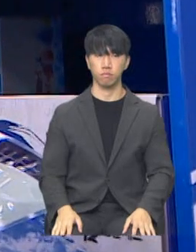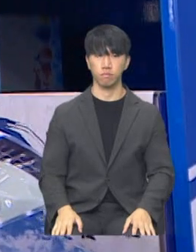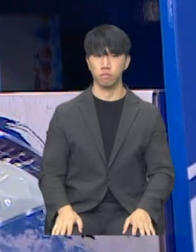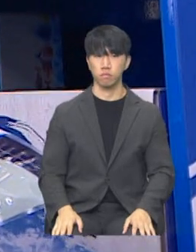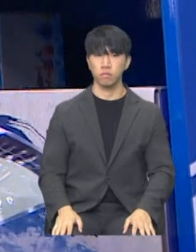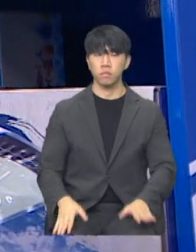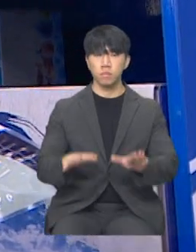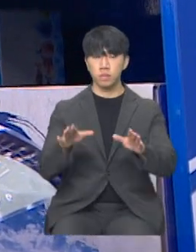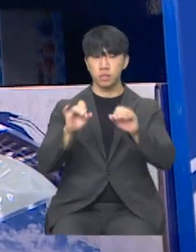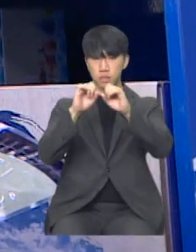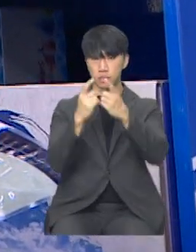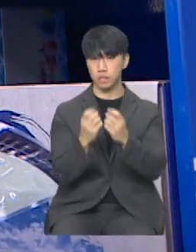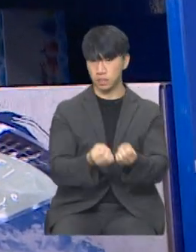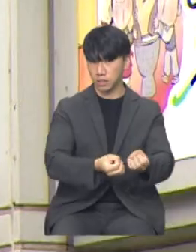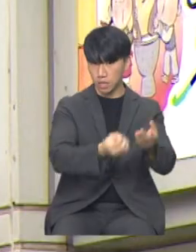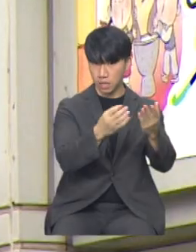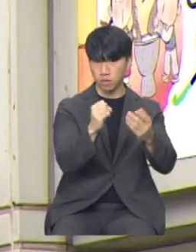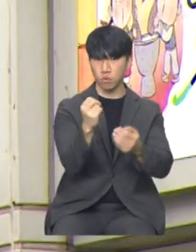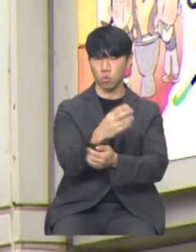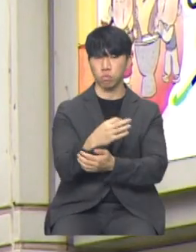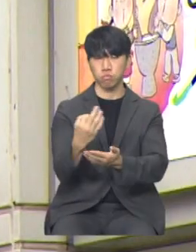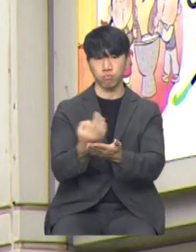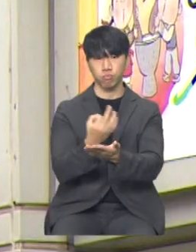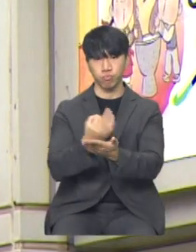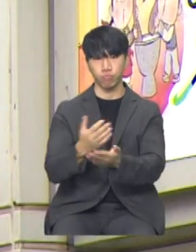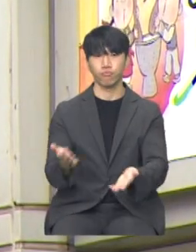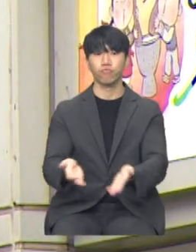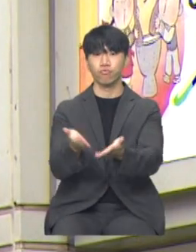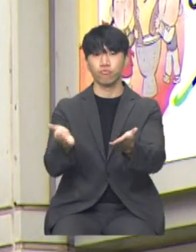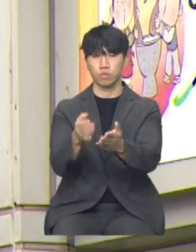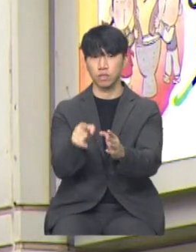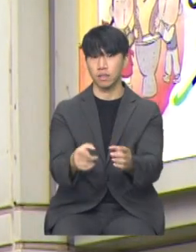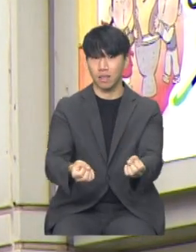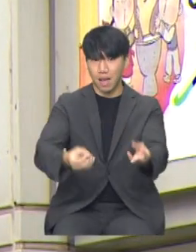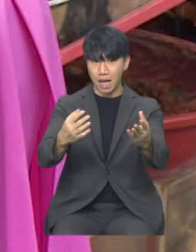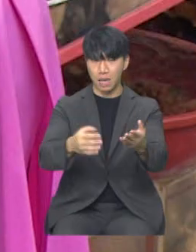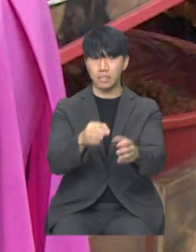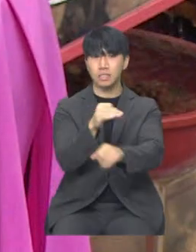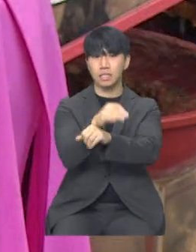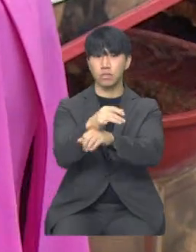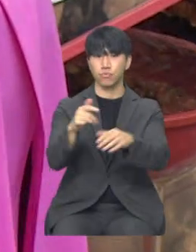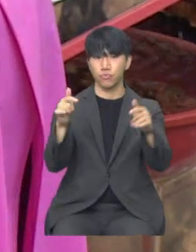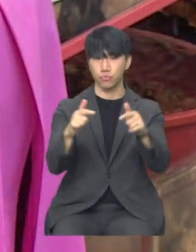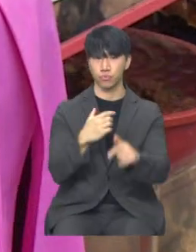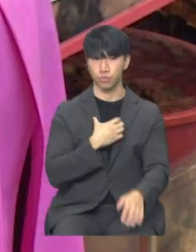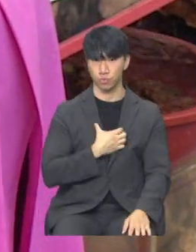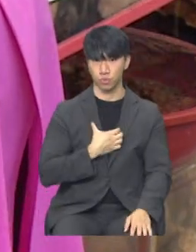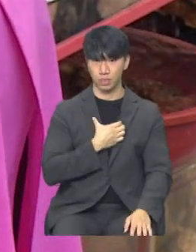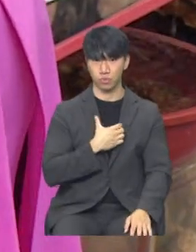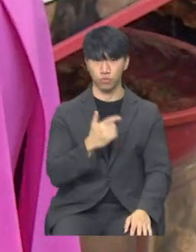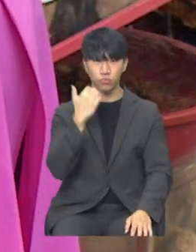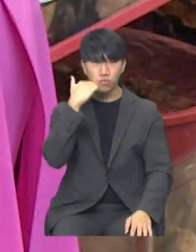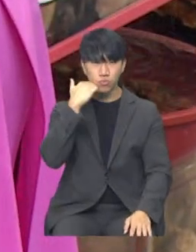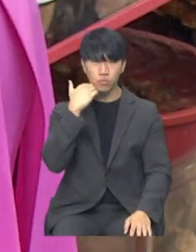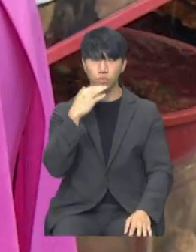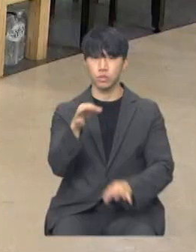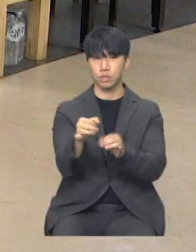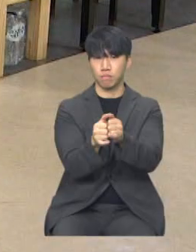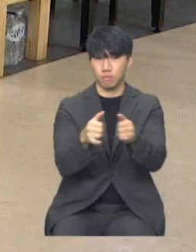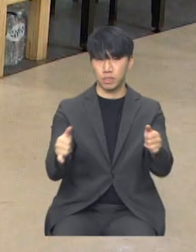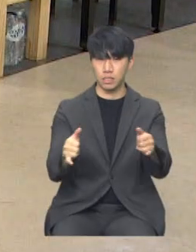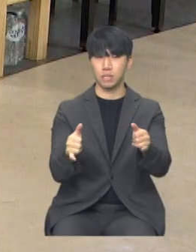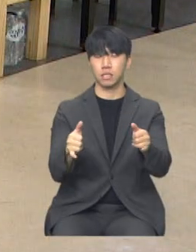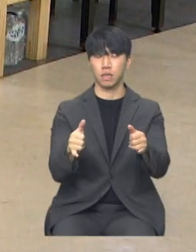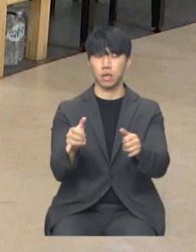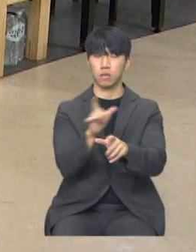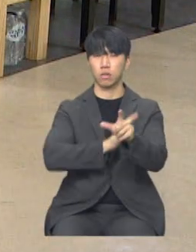이번 할인 행사와 소비 진작 장려가 소비 위축에 어려움을 겪고 있는 어업인과 상인들에게 보탬이